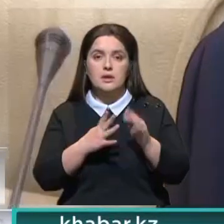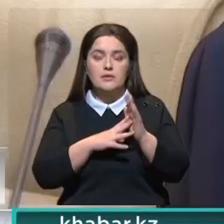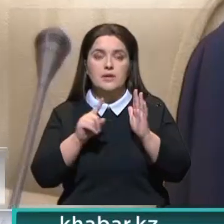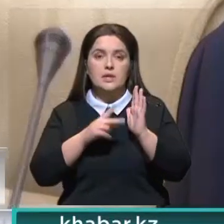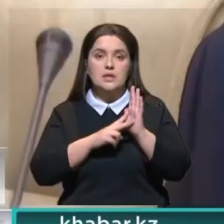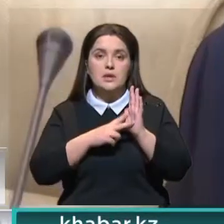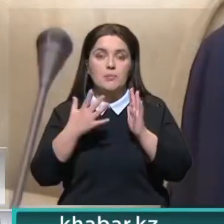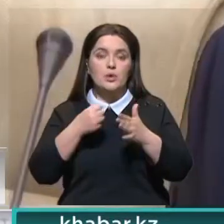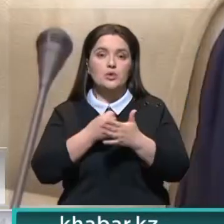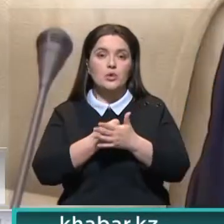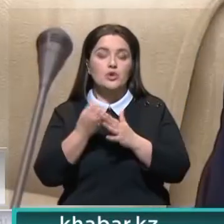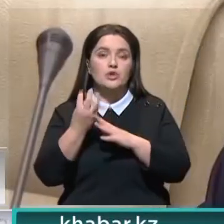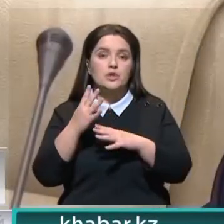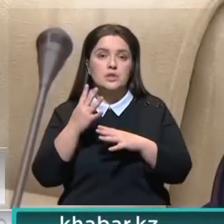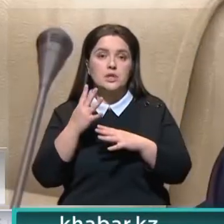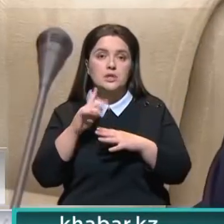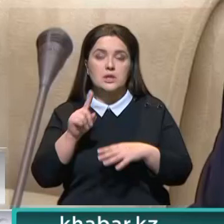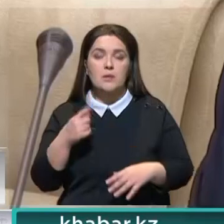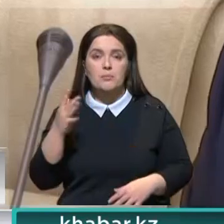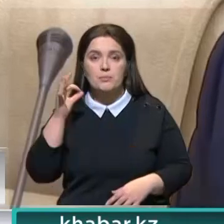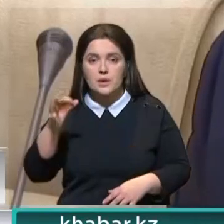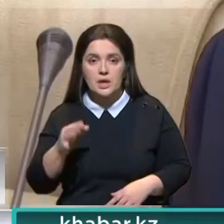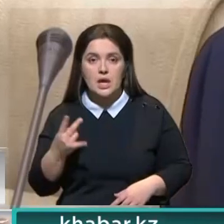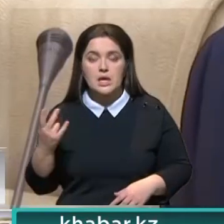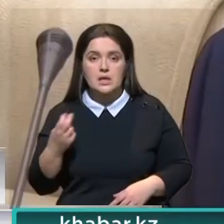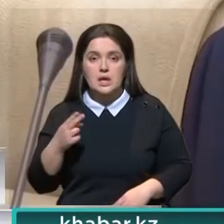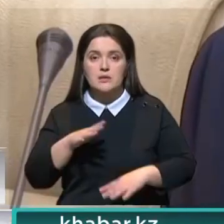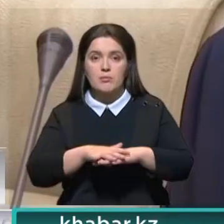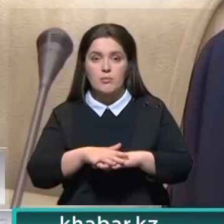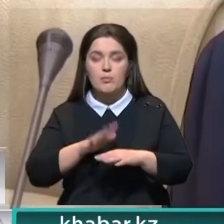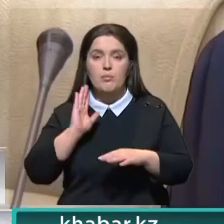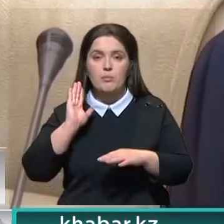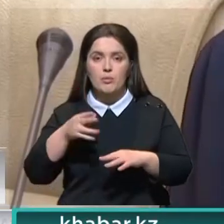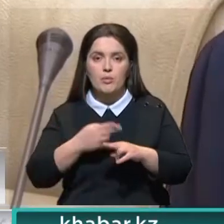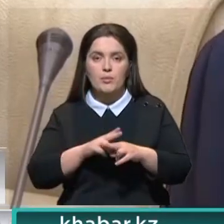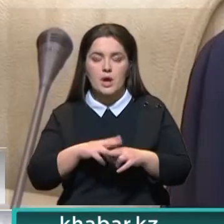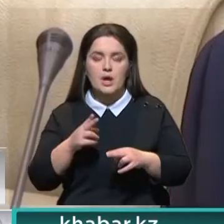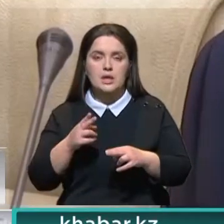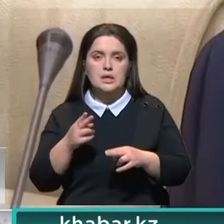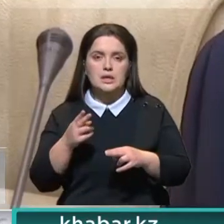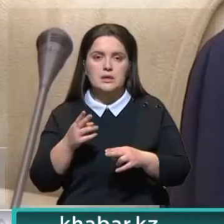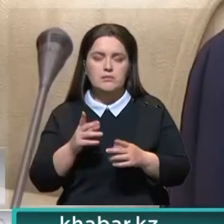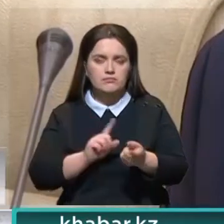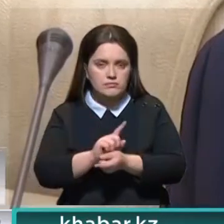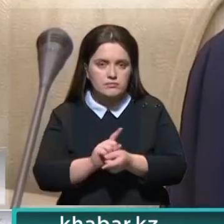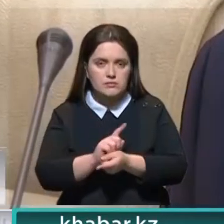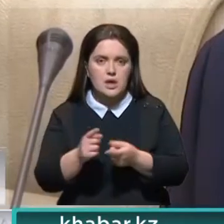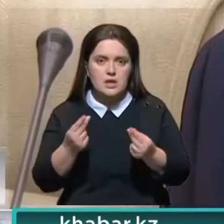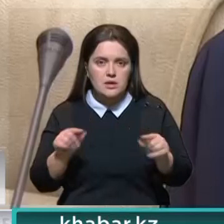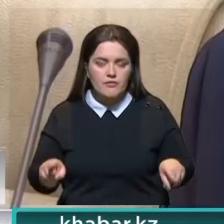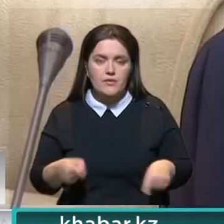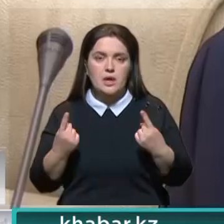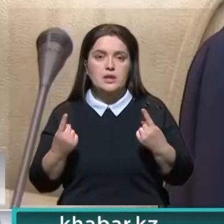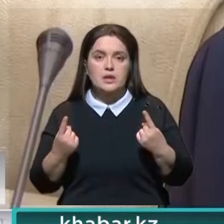9,75% пунктов до 14,5%. Национальный банк продолжит проводить дезинфляционную денежно-кредитную политику. Второе –